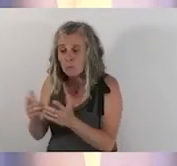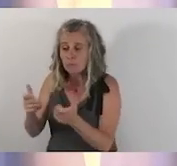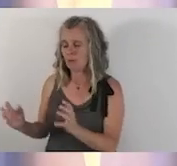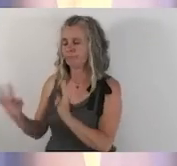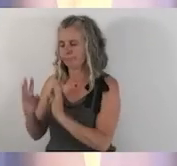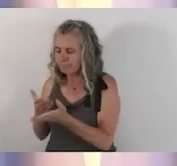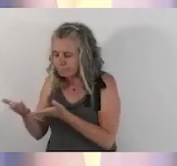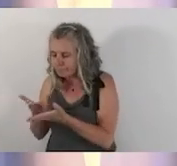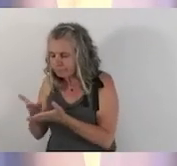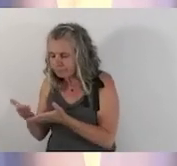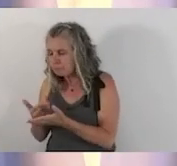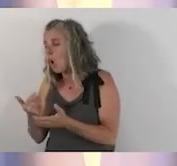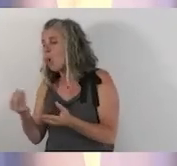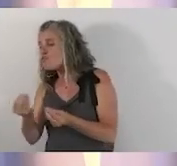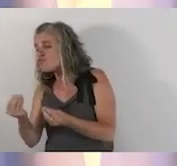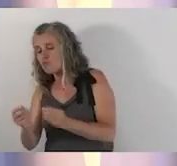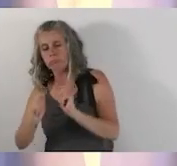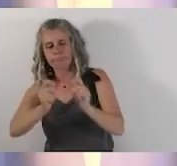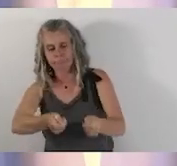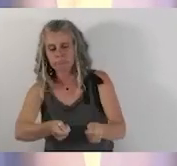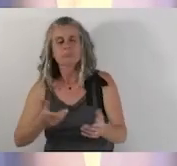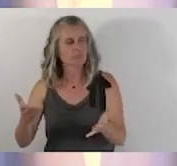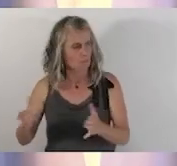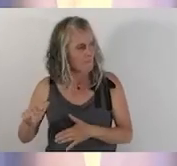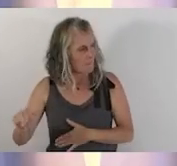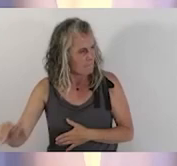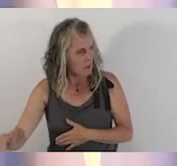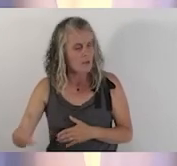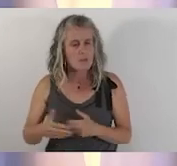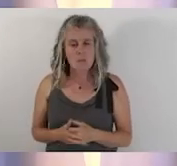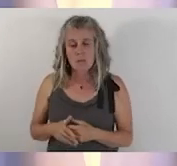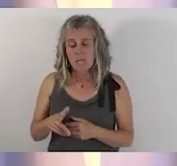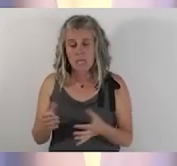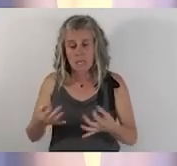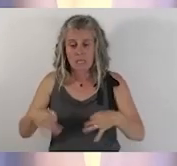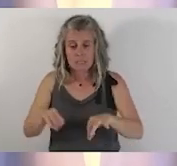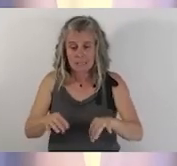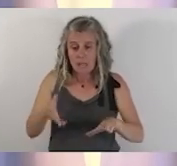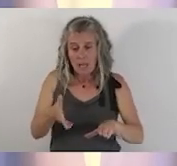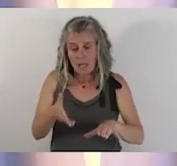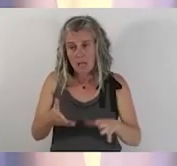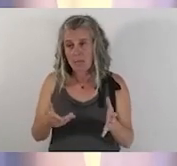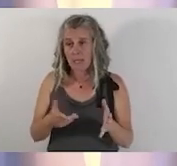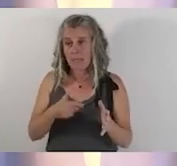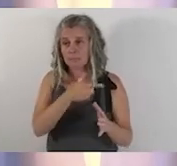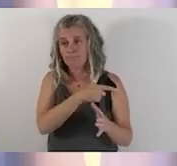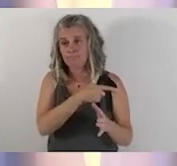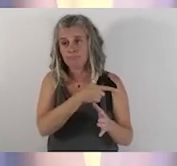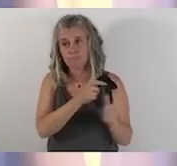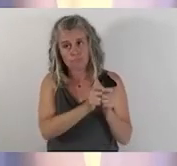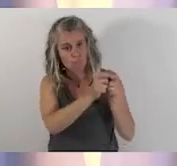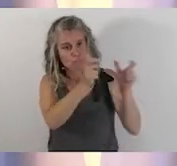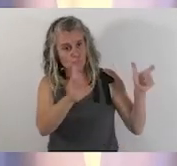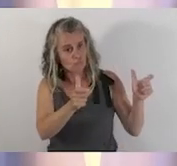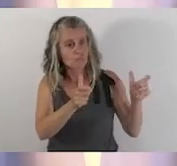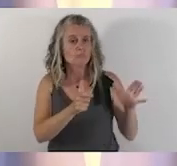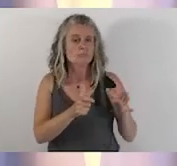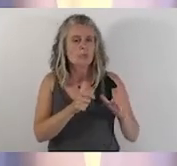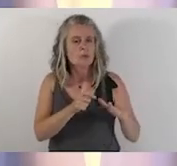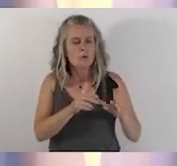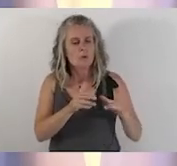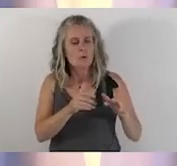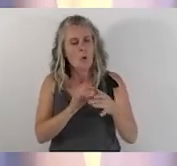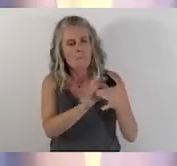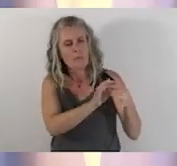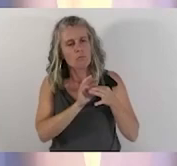avis pour donner un mandat à la Société publique locale d'aménagement d'intérêt national qui va nous accompagner dans les études, la concertation, les